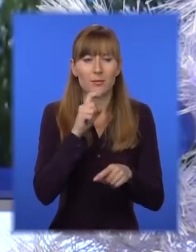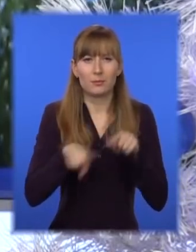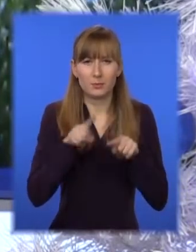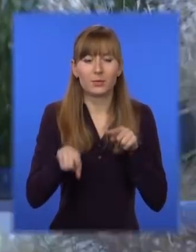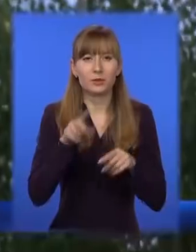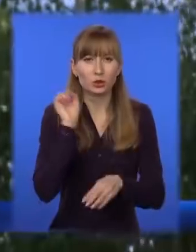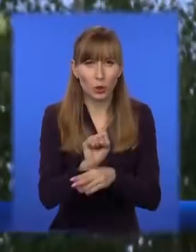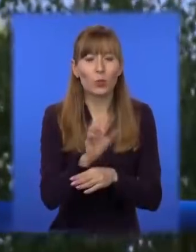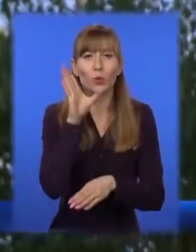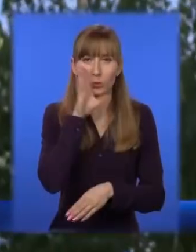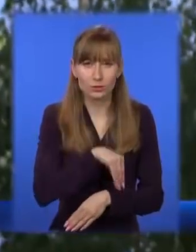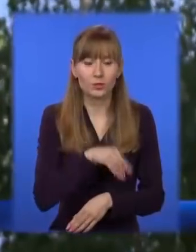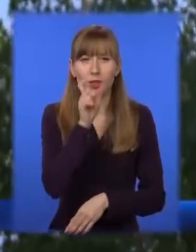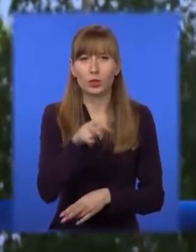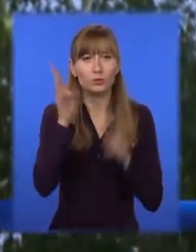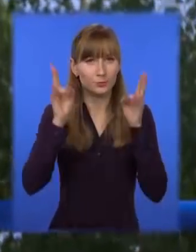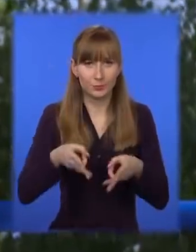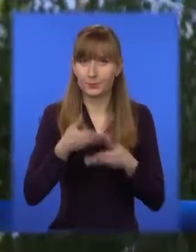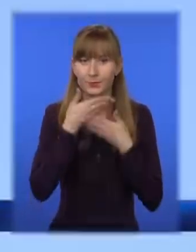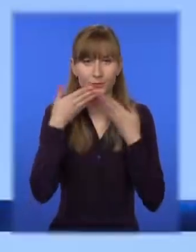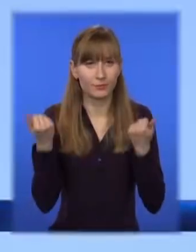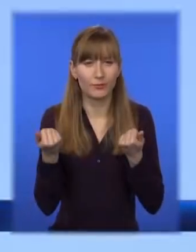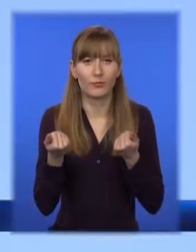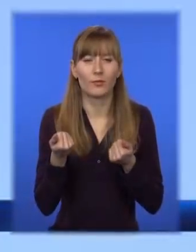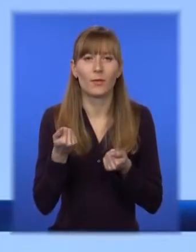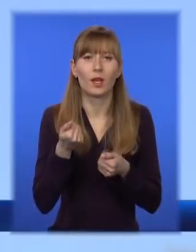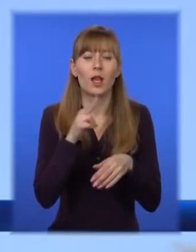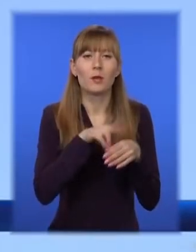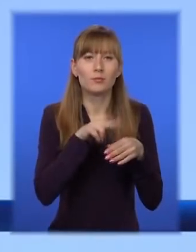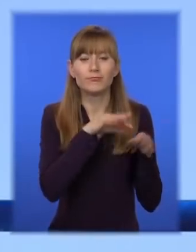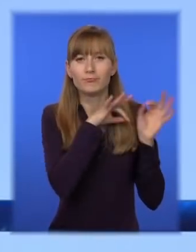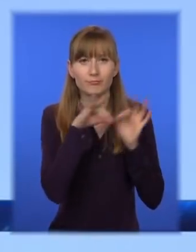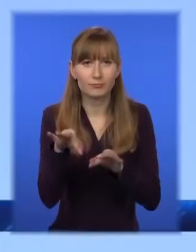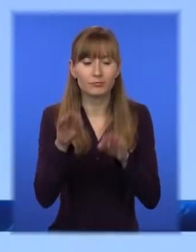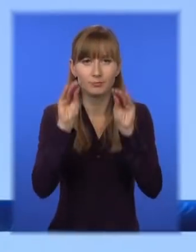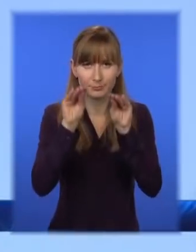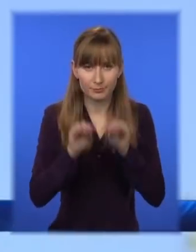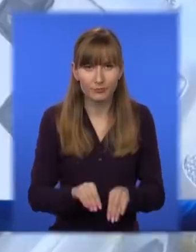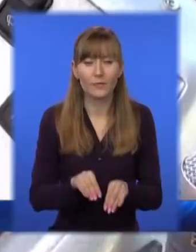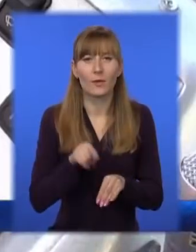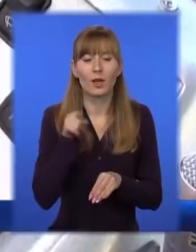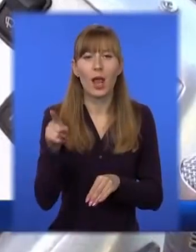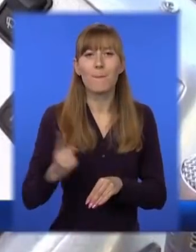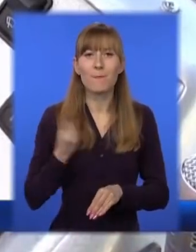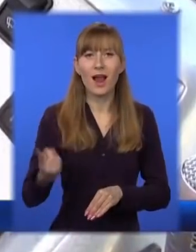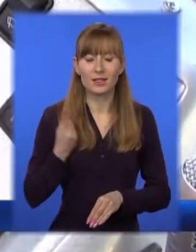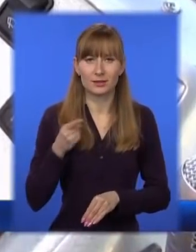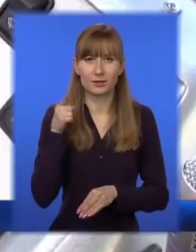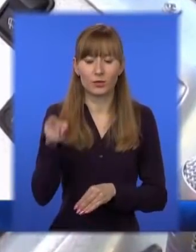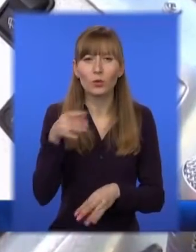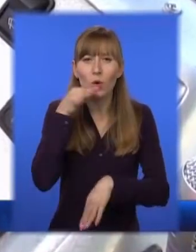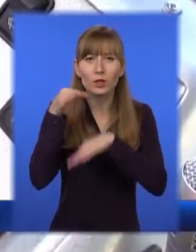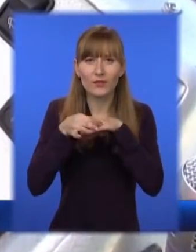зміг зупинити рогатого. Обійшлось без жертв. Патрульні склали відповідний адмінпротокол на майстра комунального підприємства,